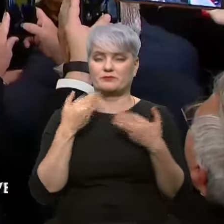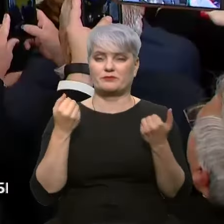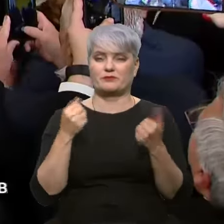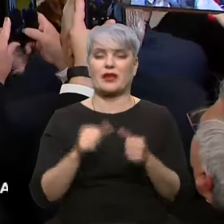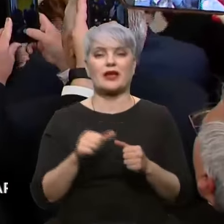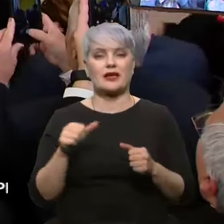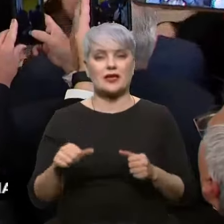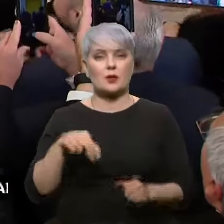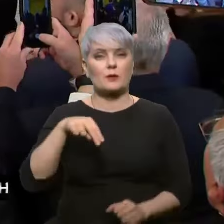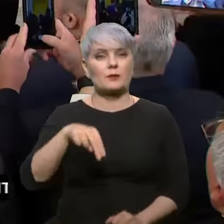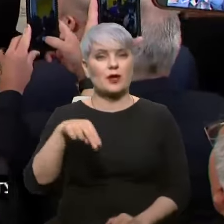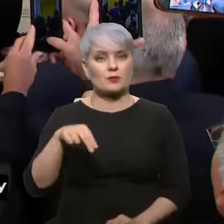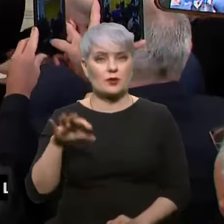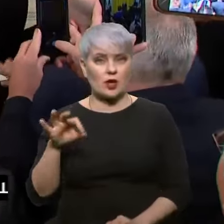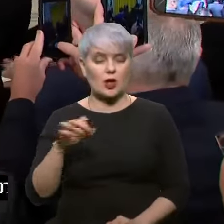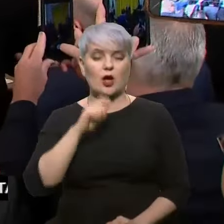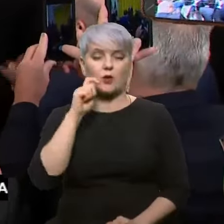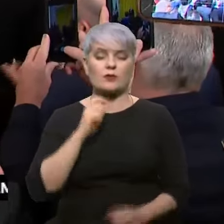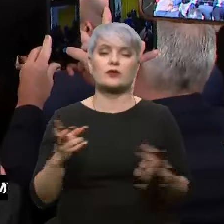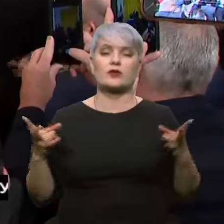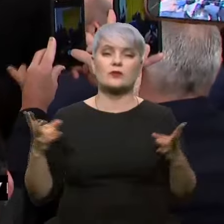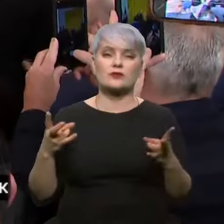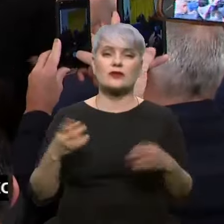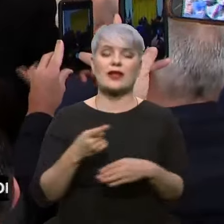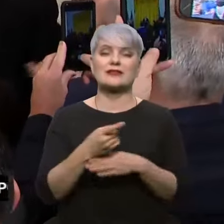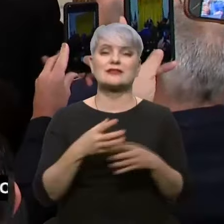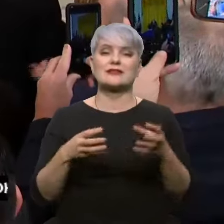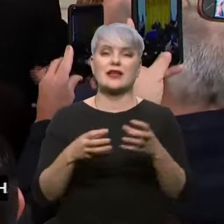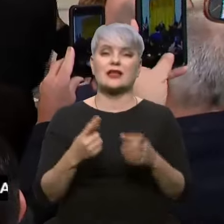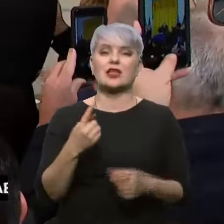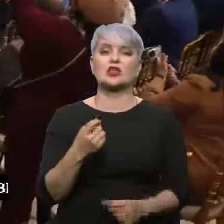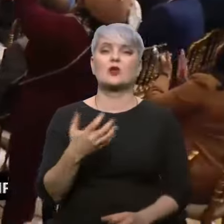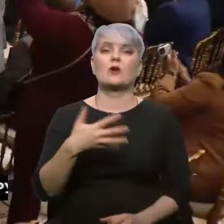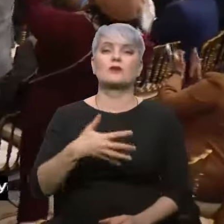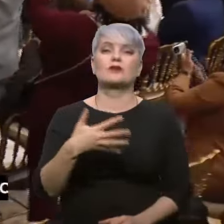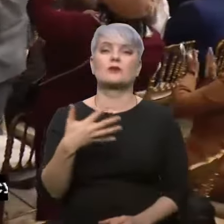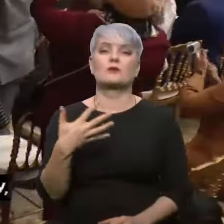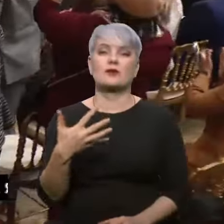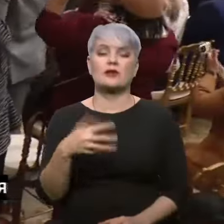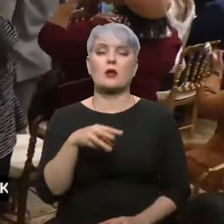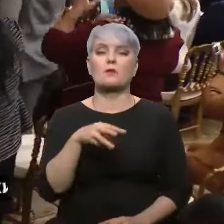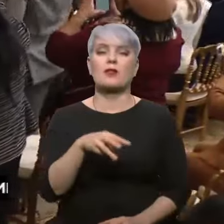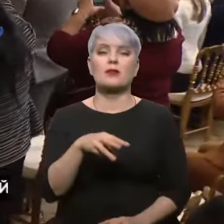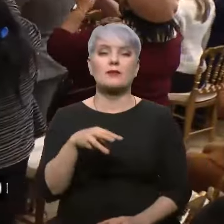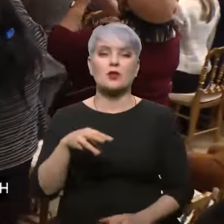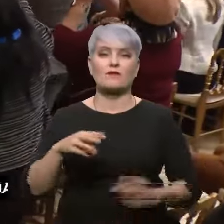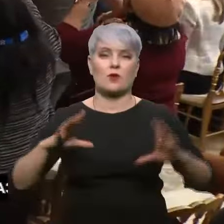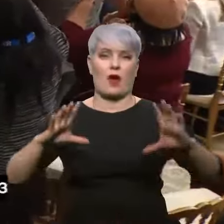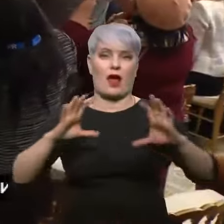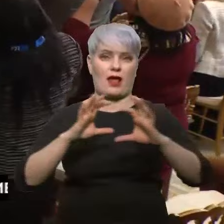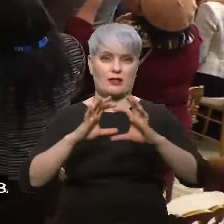серед пріоритетних потреб України також називають снаряди, зокрема 155-міліметрового калібру, і про контракти на закупівлю